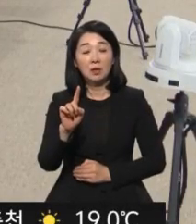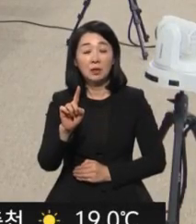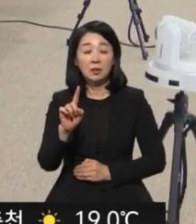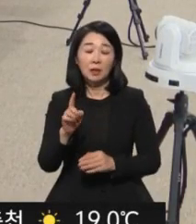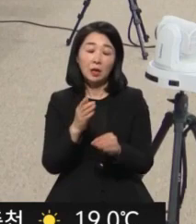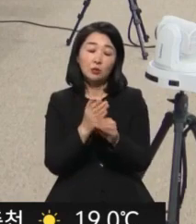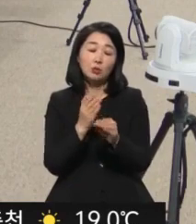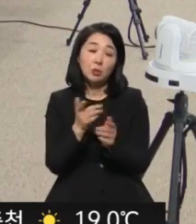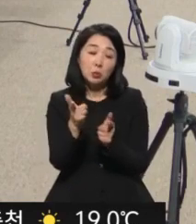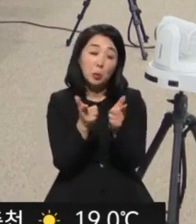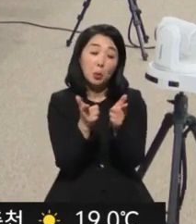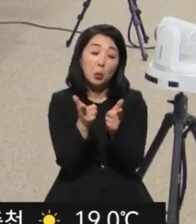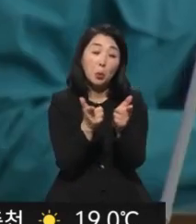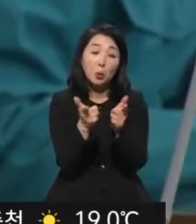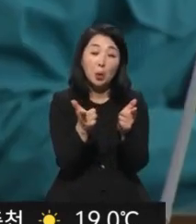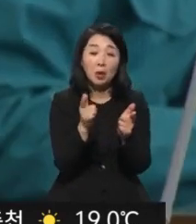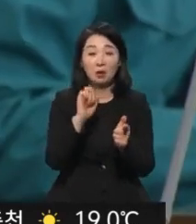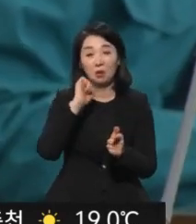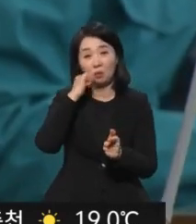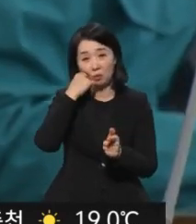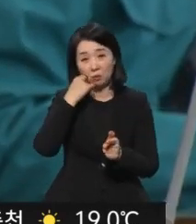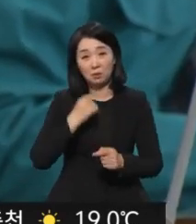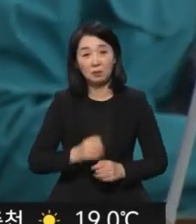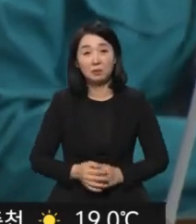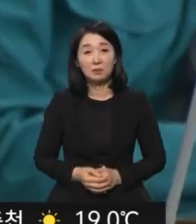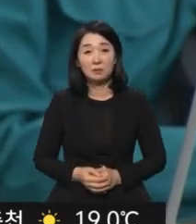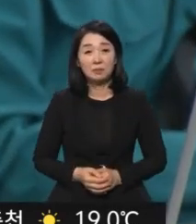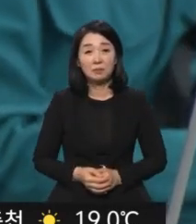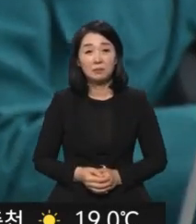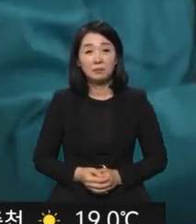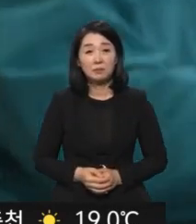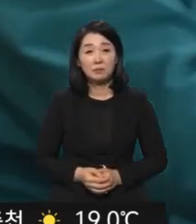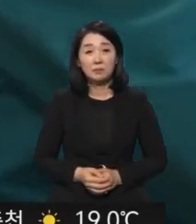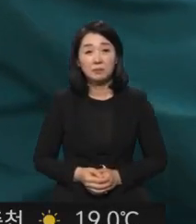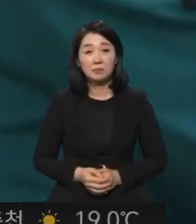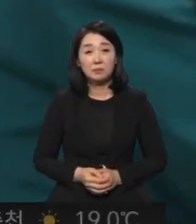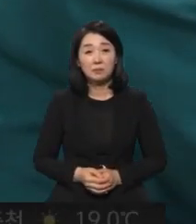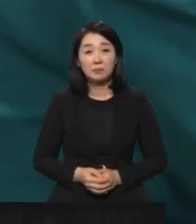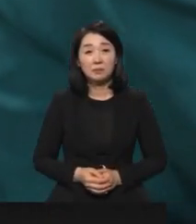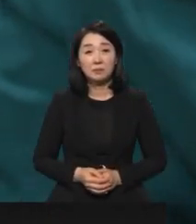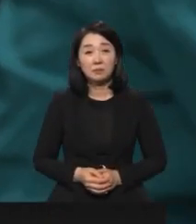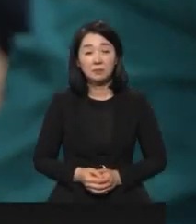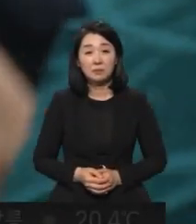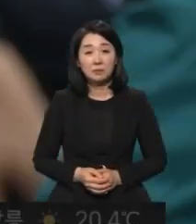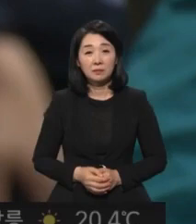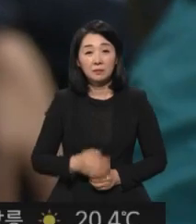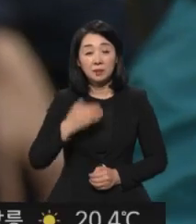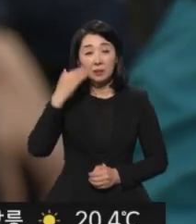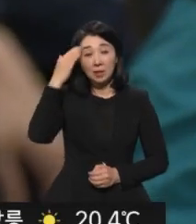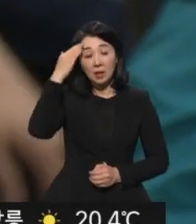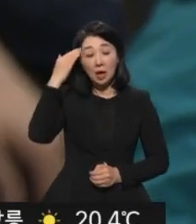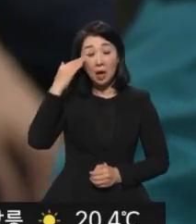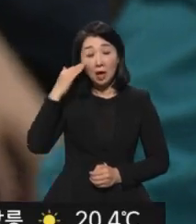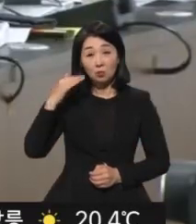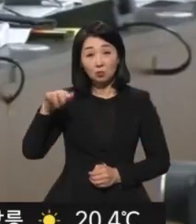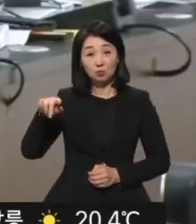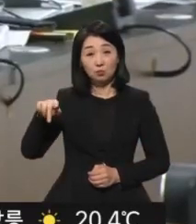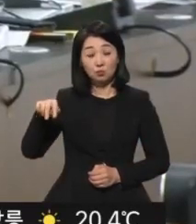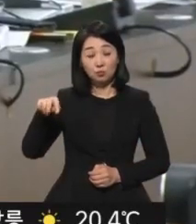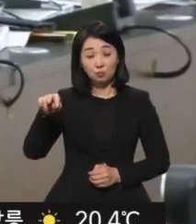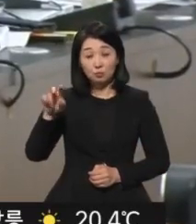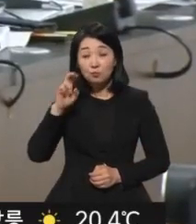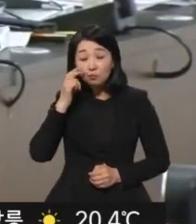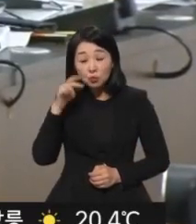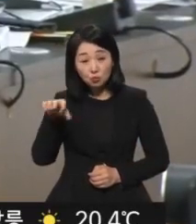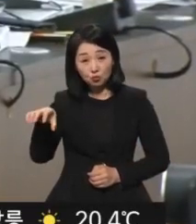그런 요소들을 찾기는 좀 쉽지는 않습니다. 다만 이제 지금 그 한미의 맞대응의 영역이